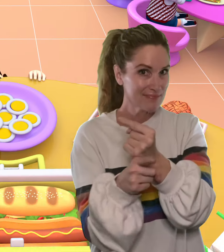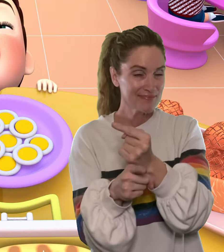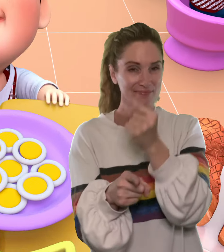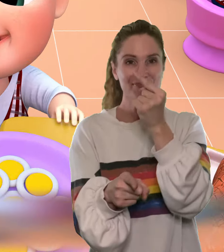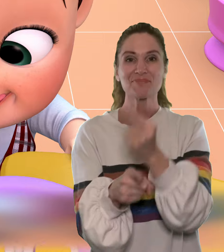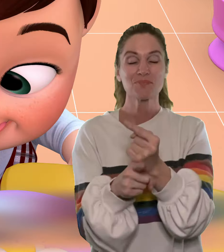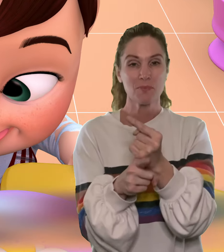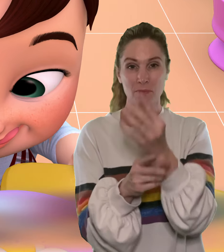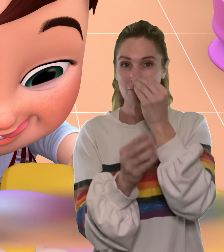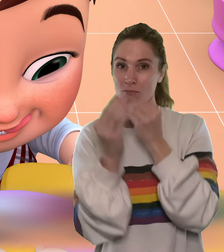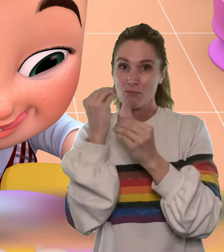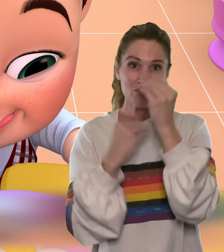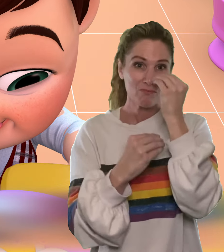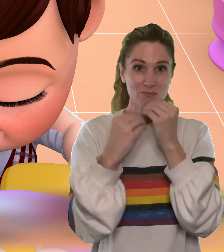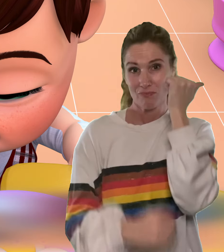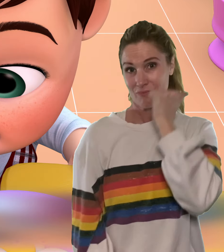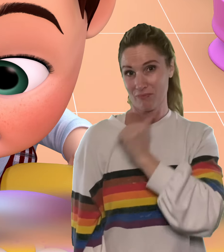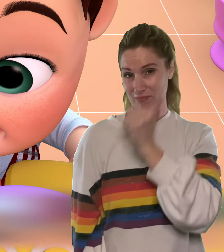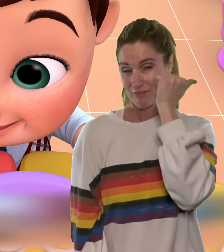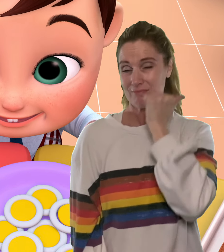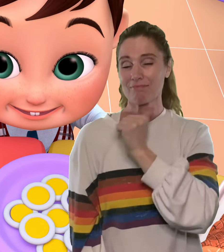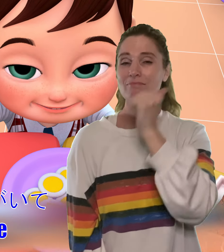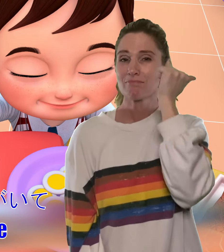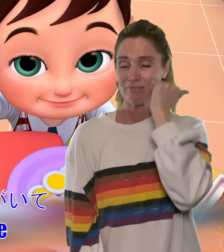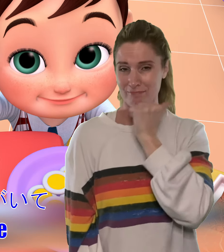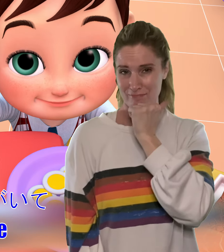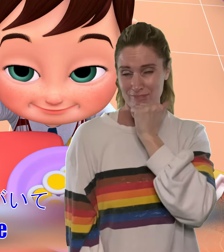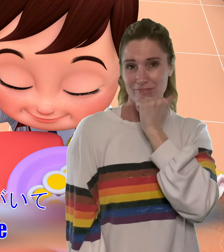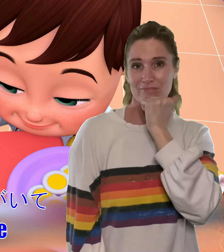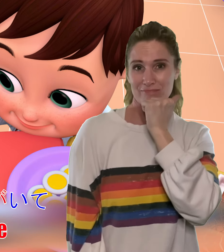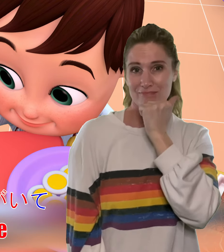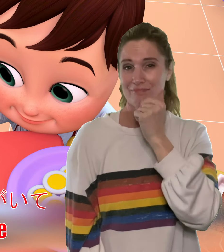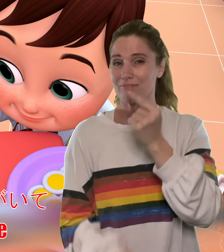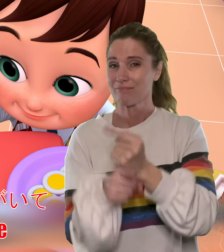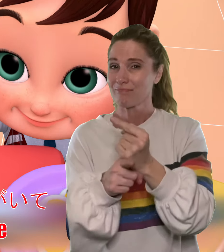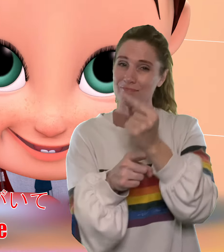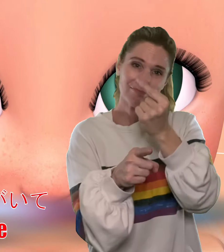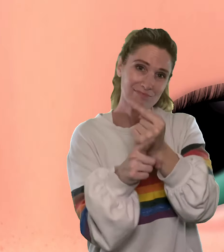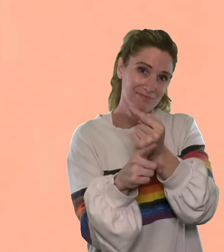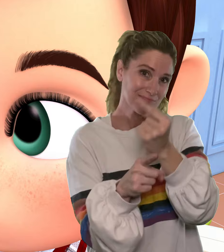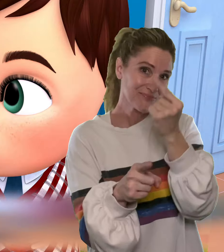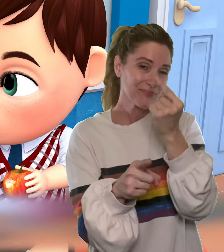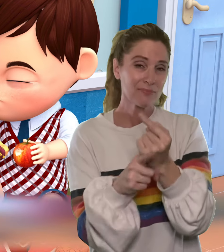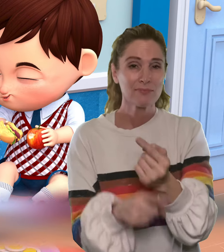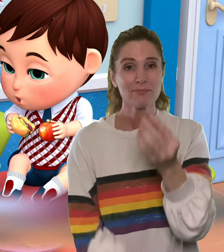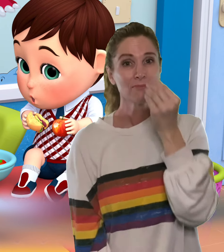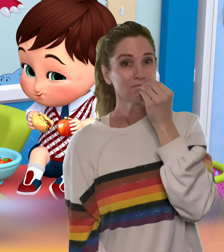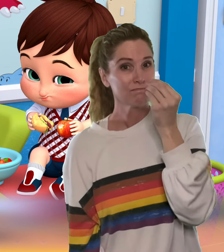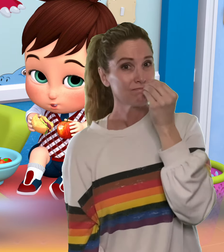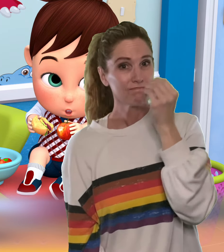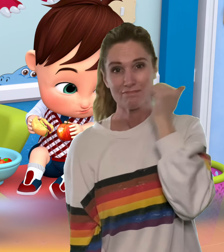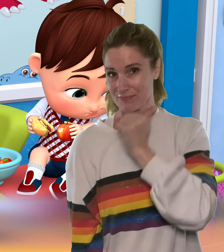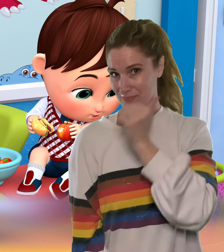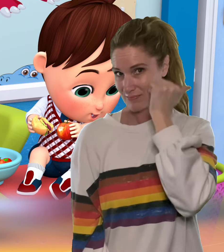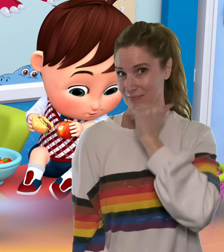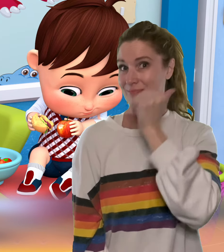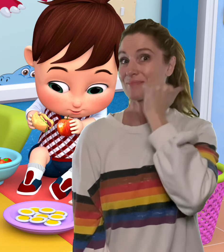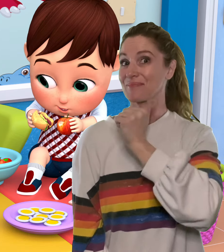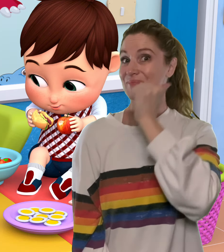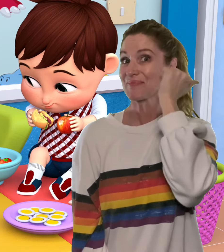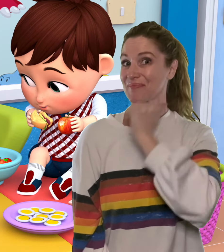食べて毎日ねんちゃんとちゃんと食べて毎日